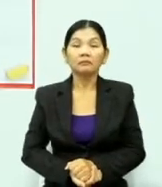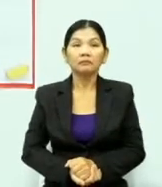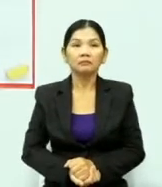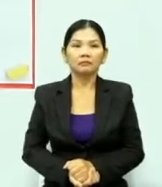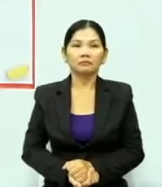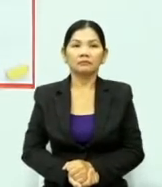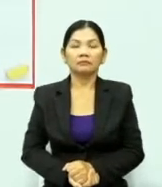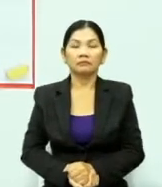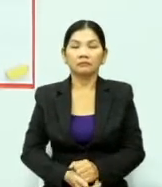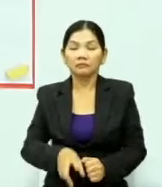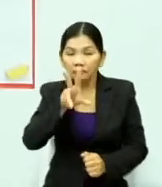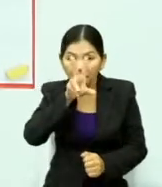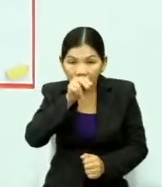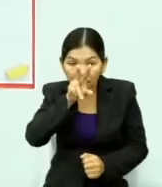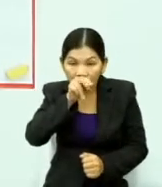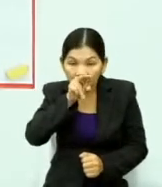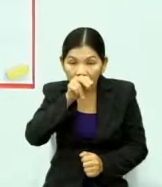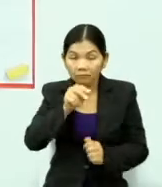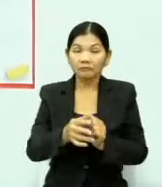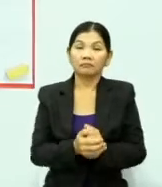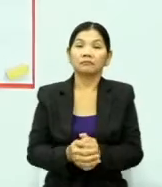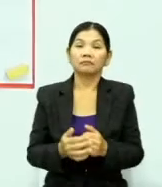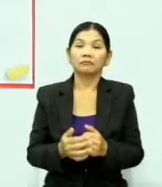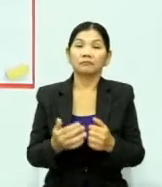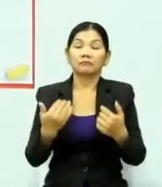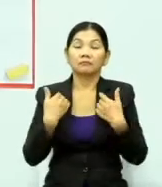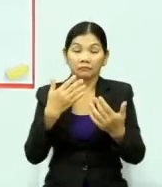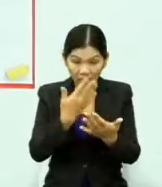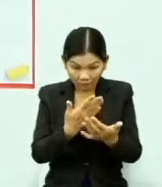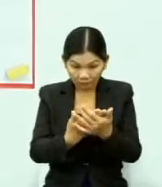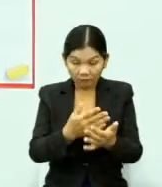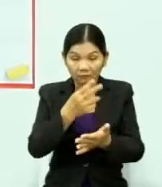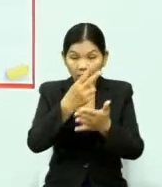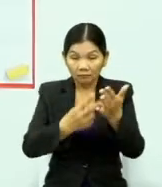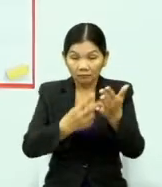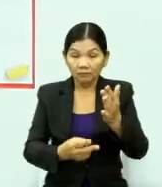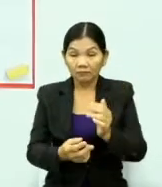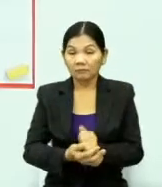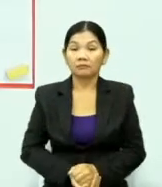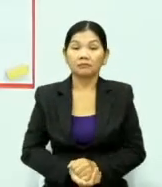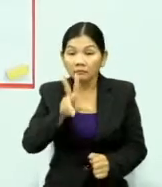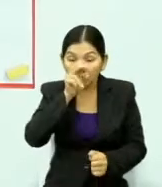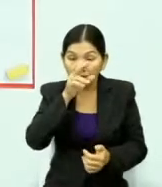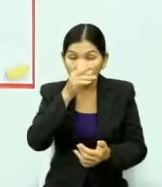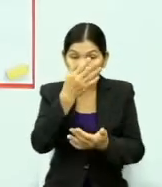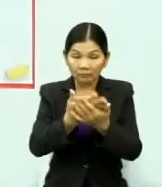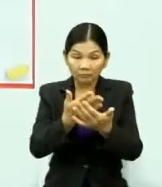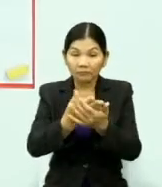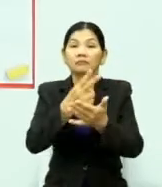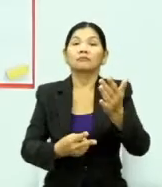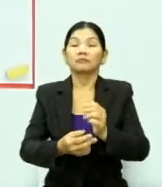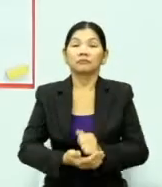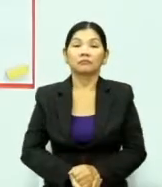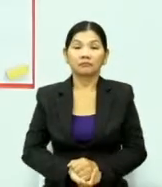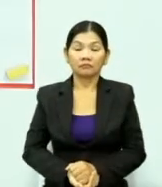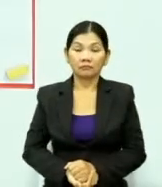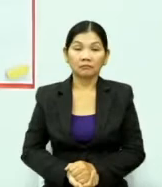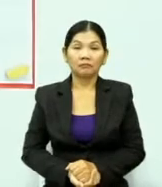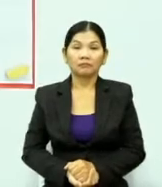Chà cứ tia con nó. Ta còn mình chmua con đó, tu ơn, sạch tía chmua vầy con.